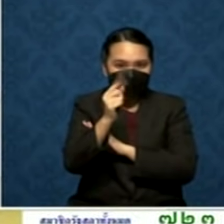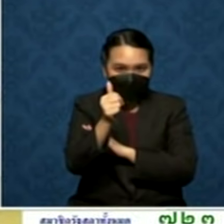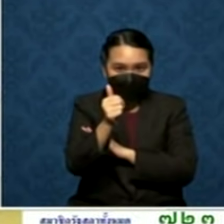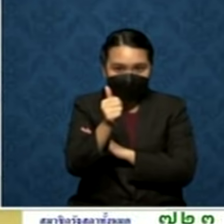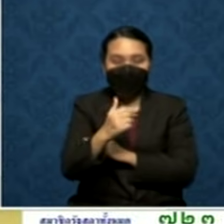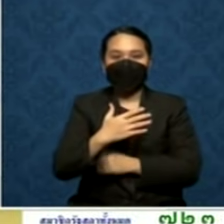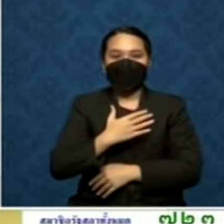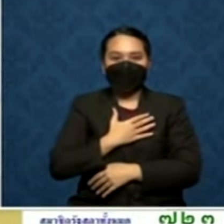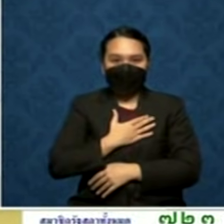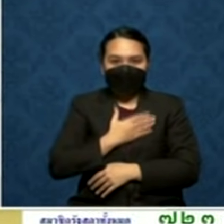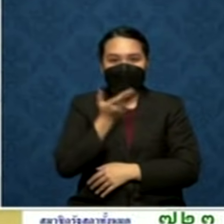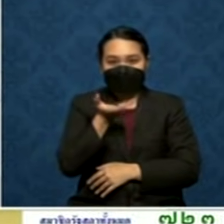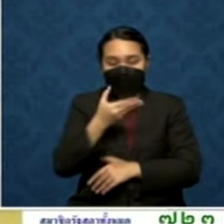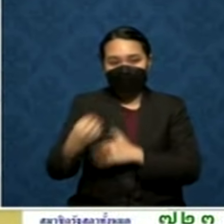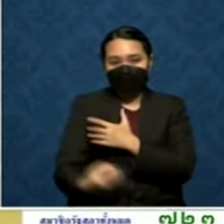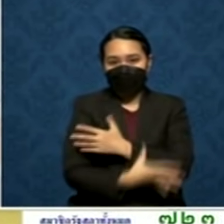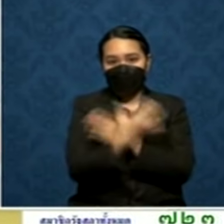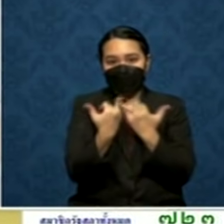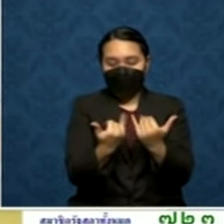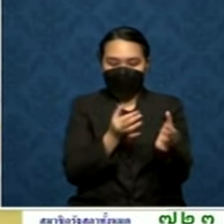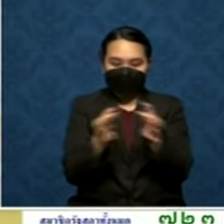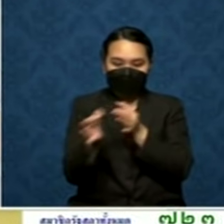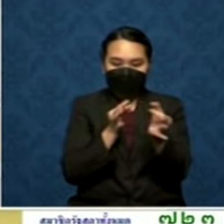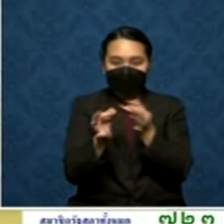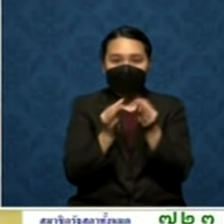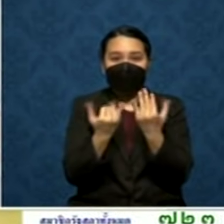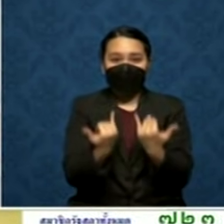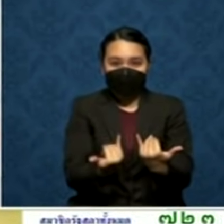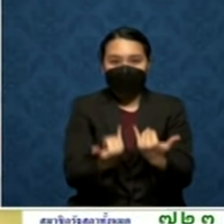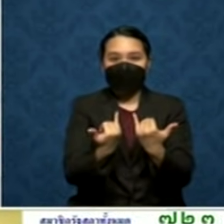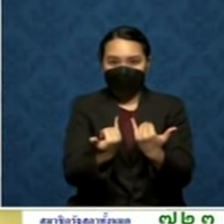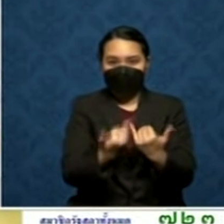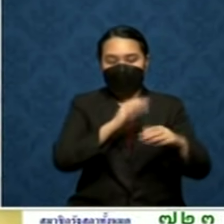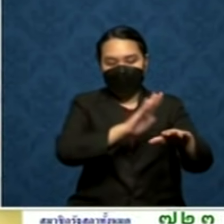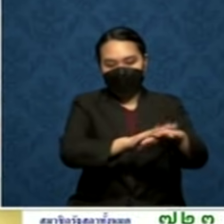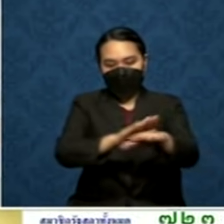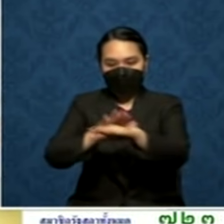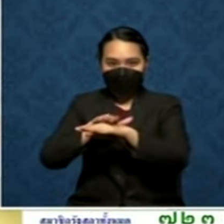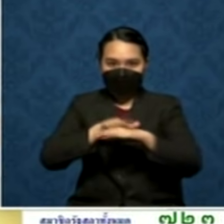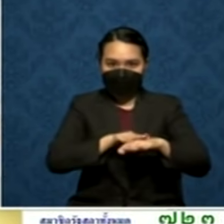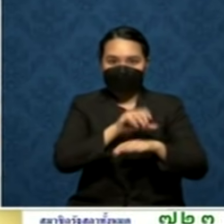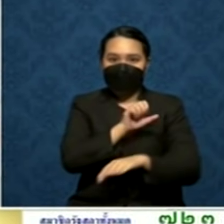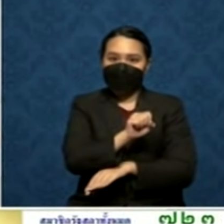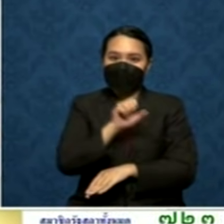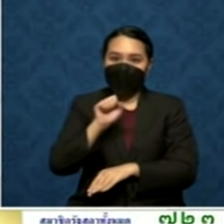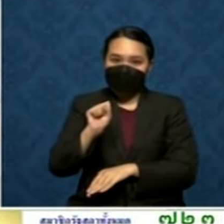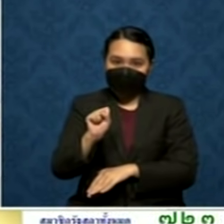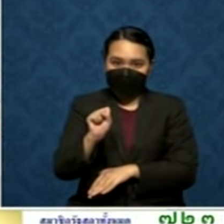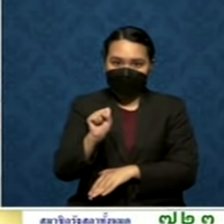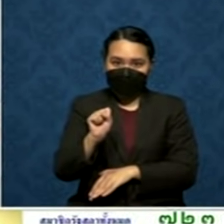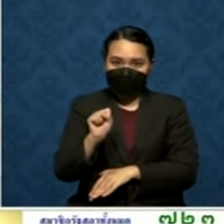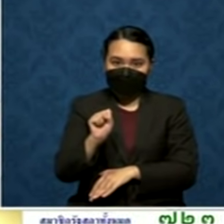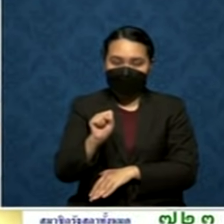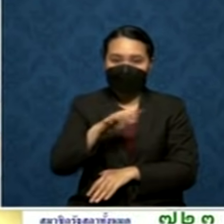ผมถึงอยากใช้โอกาสนี้ในการอภิปรายครั้งนี้เชิญชวนให้เพื่อนสมาชิกสภาผู้แทนราษฎร